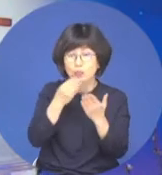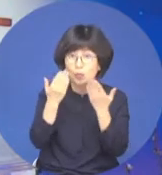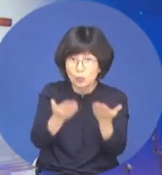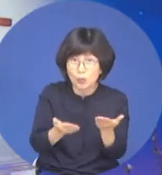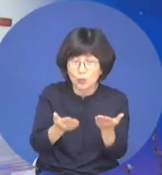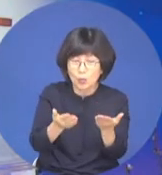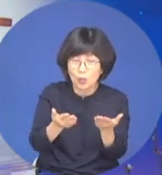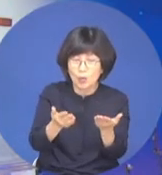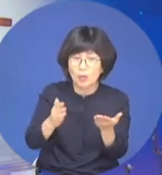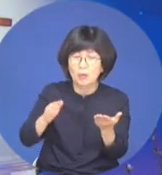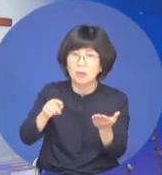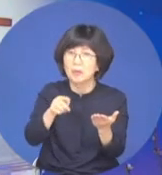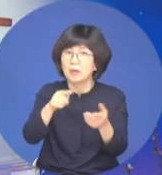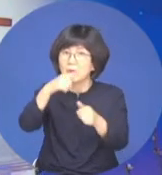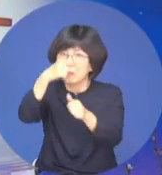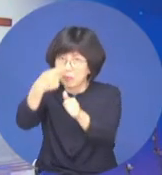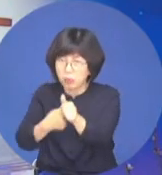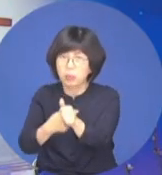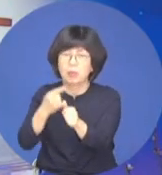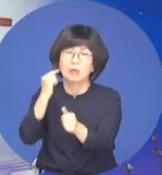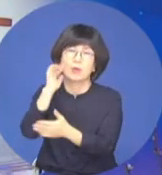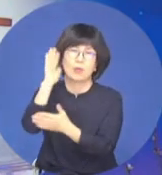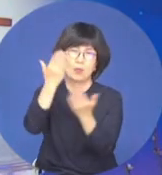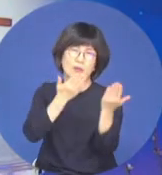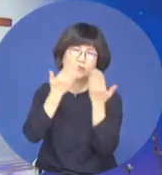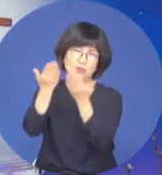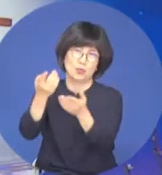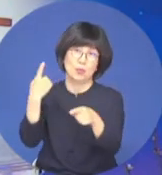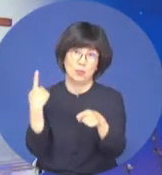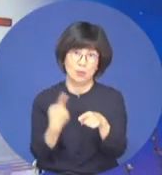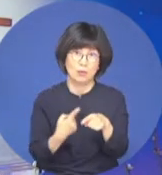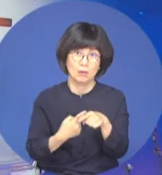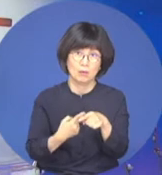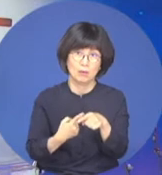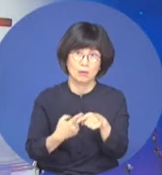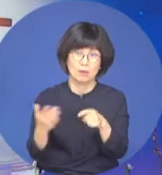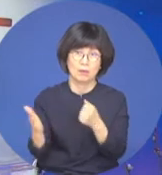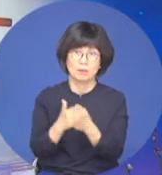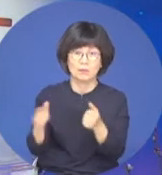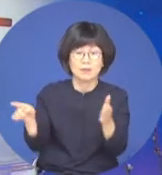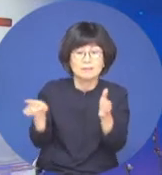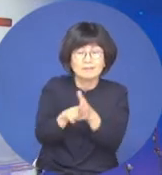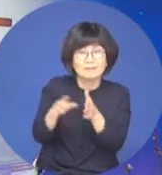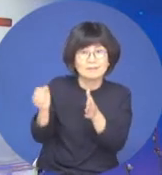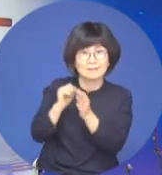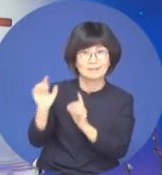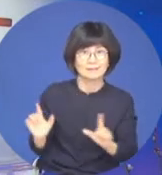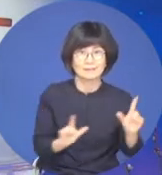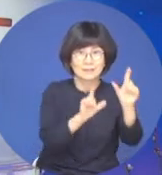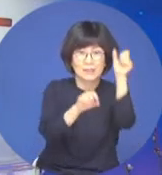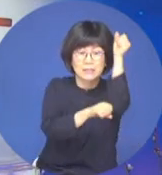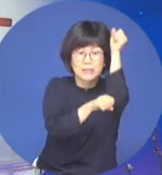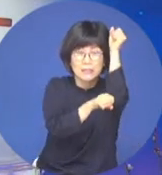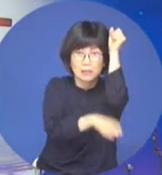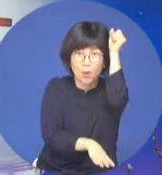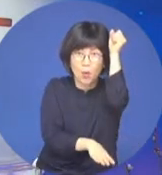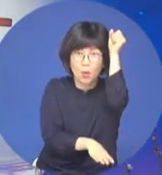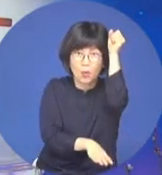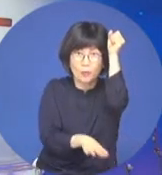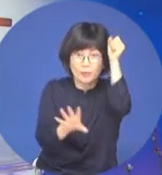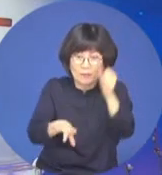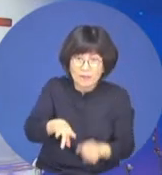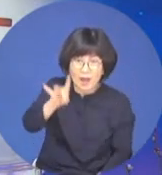됩니다. 그게 믿음으로 사는 거예요. 그래서 믿음으로 사는 가장 기본적인 출발점은 우리 하나님께